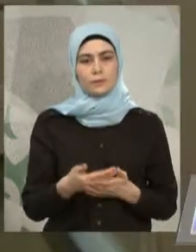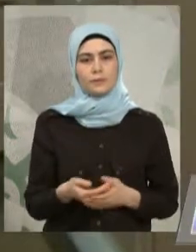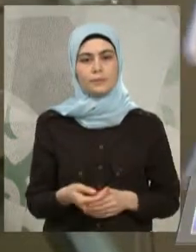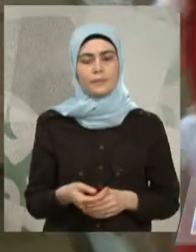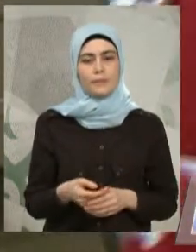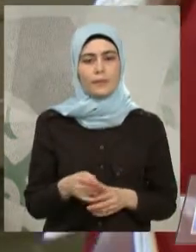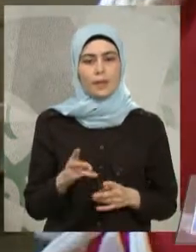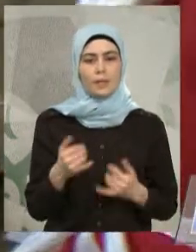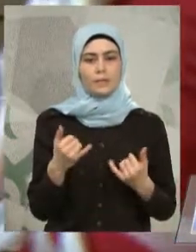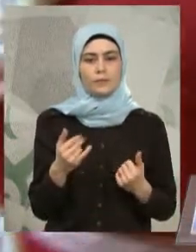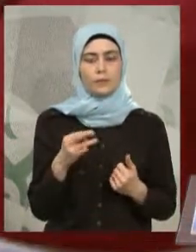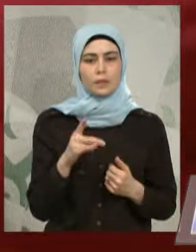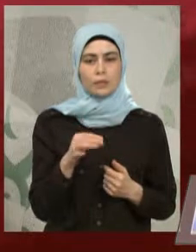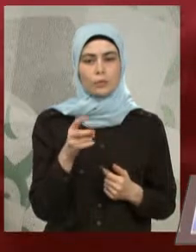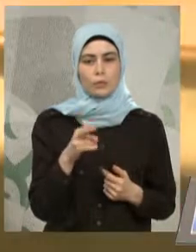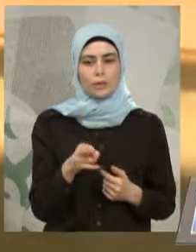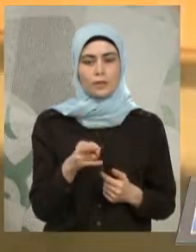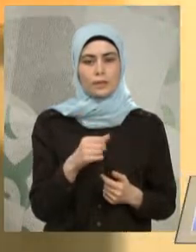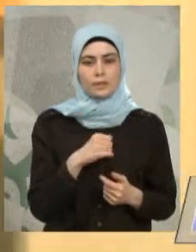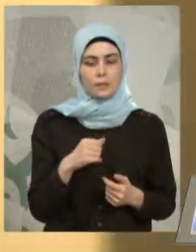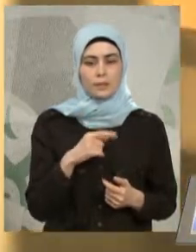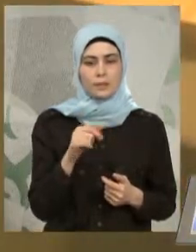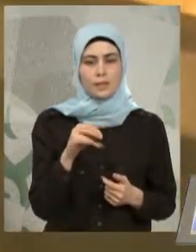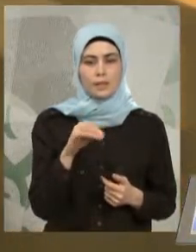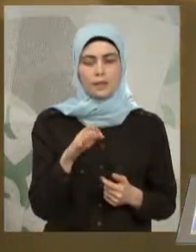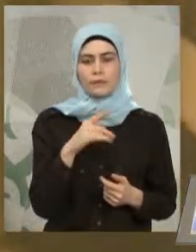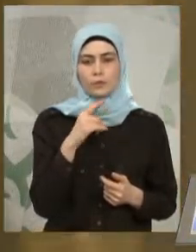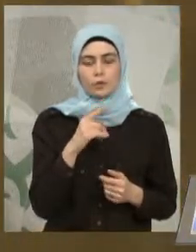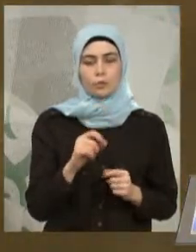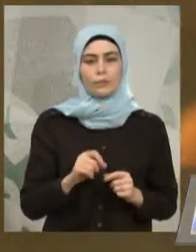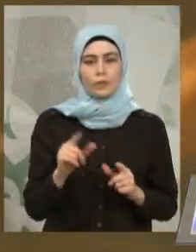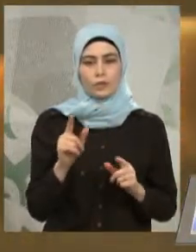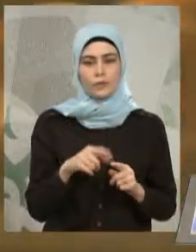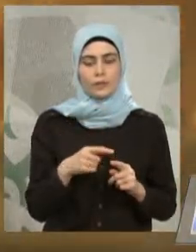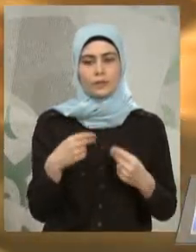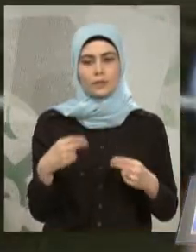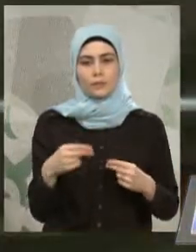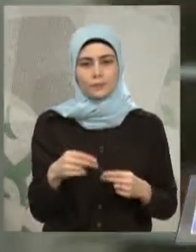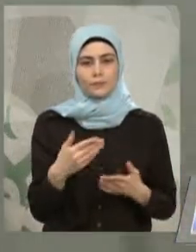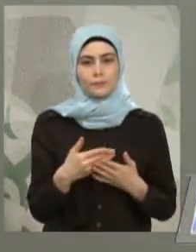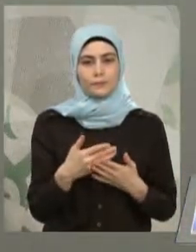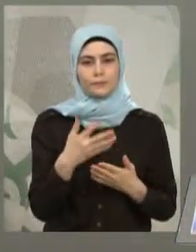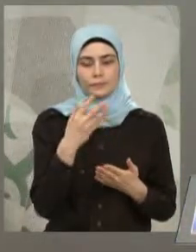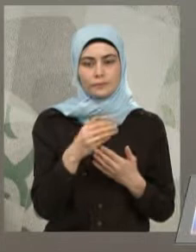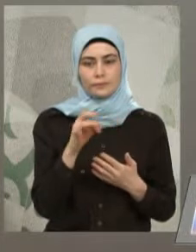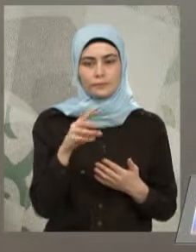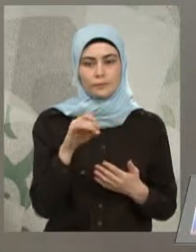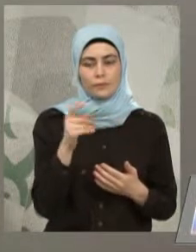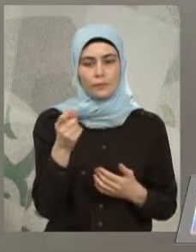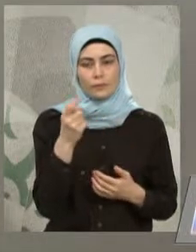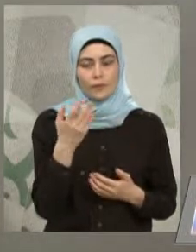На сегодняшний день доля самозанятых в Ингушетии только увеличивается. Это торговые деятели, руководители своих фермерских хозяйств